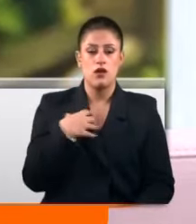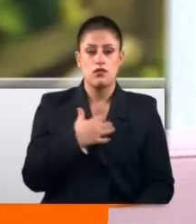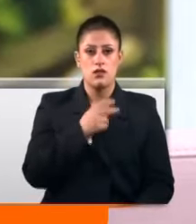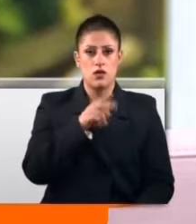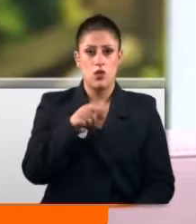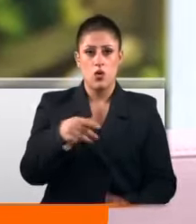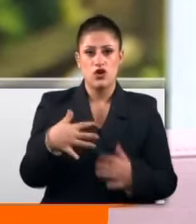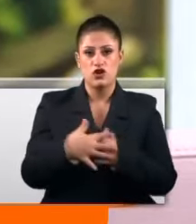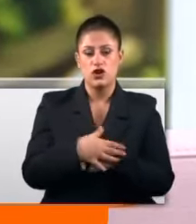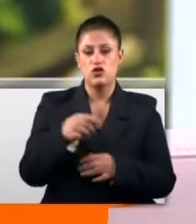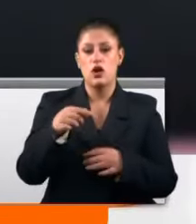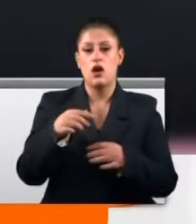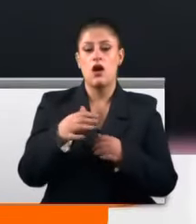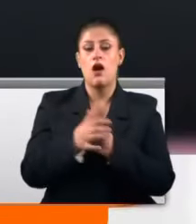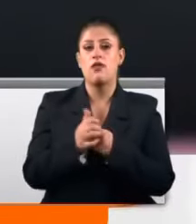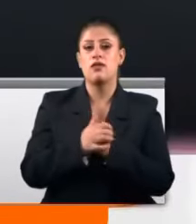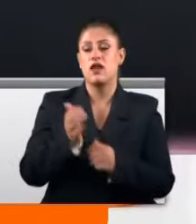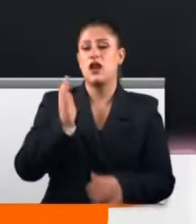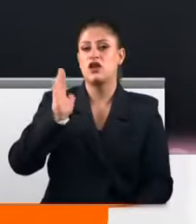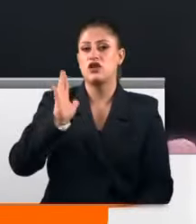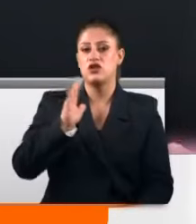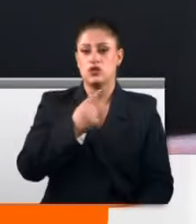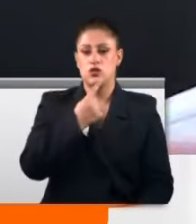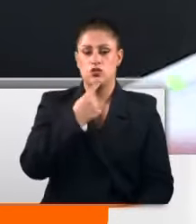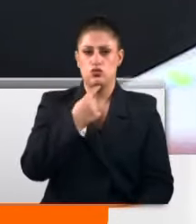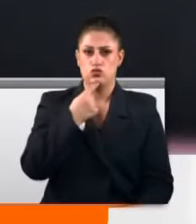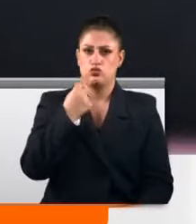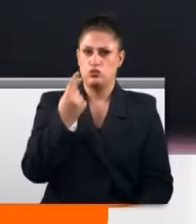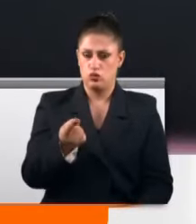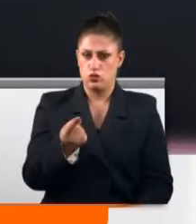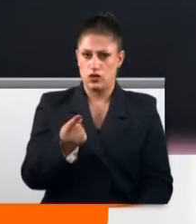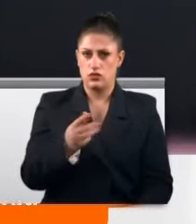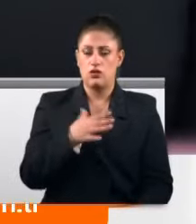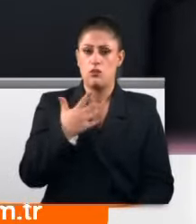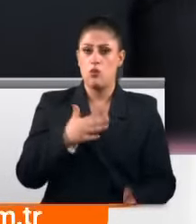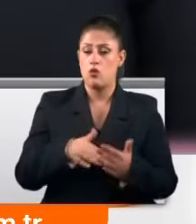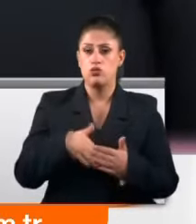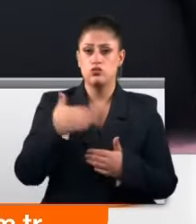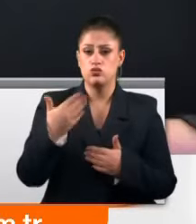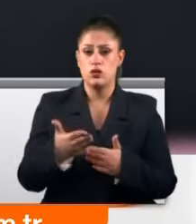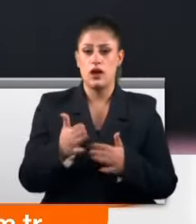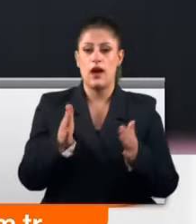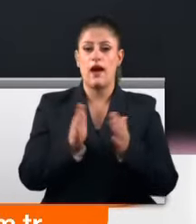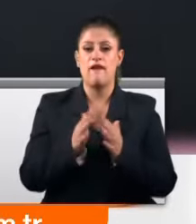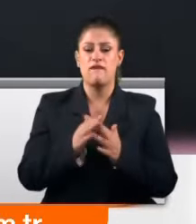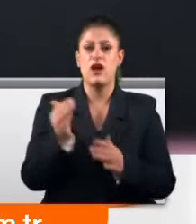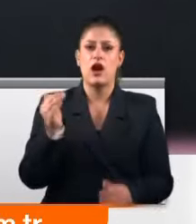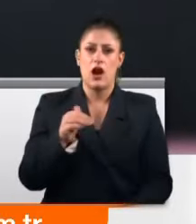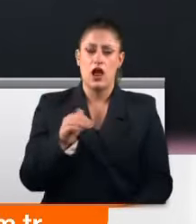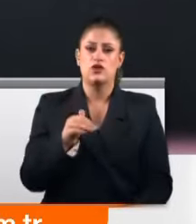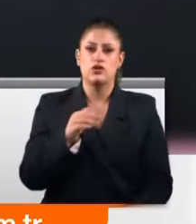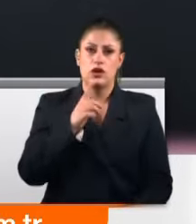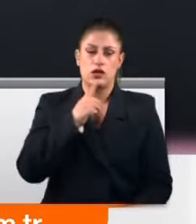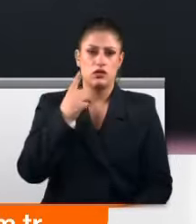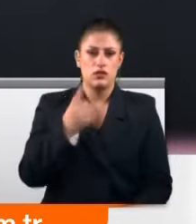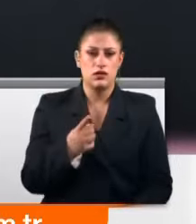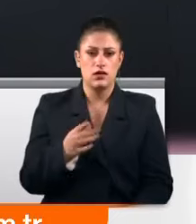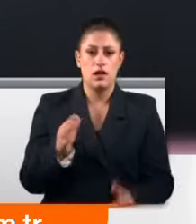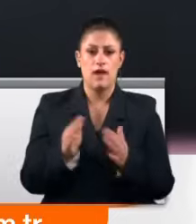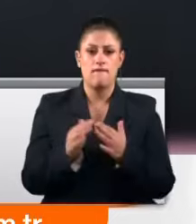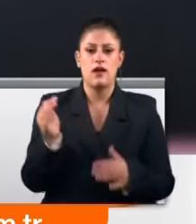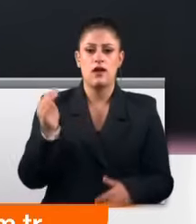Antalya'ya gitmek istediğini, gideceğini söylediğini iddia etti. Fakat sonrasında da eve gelecekti dedi. Eve